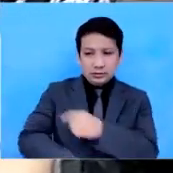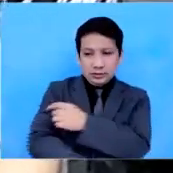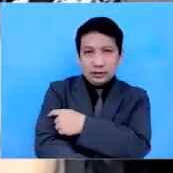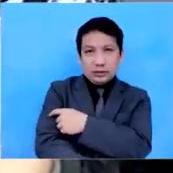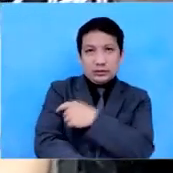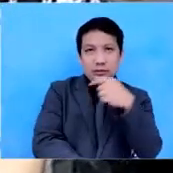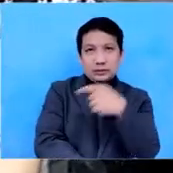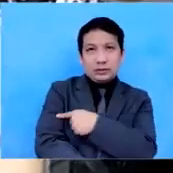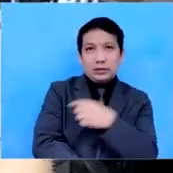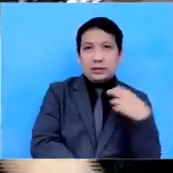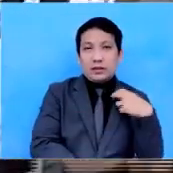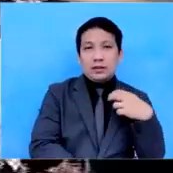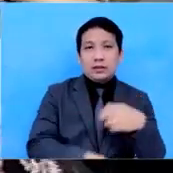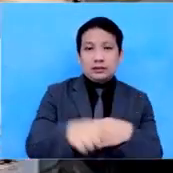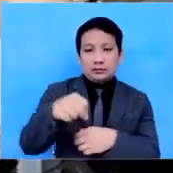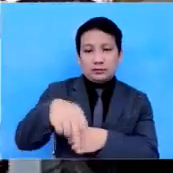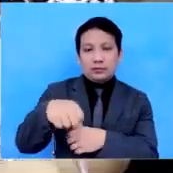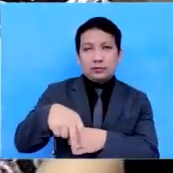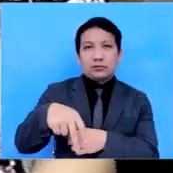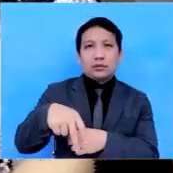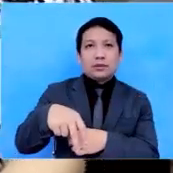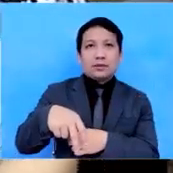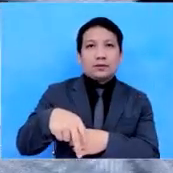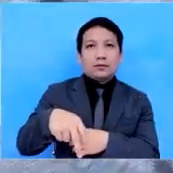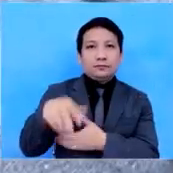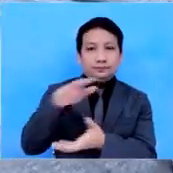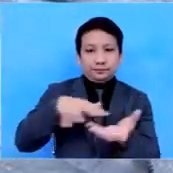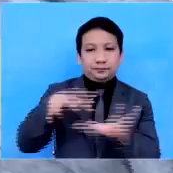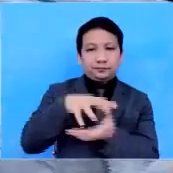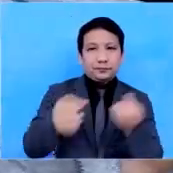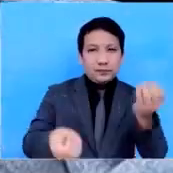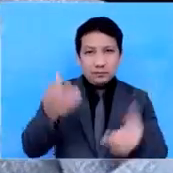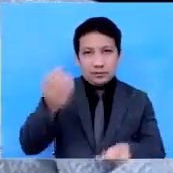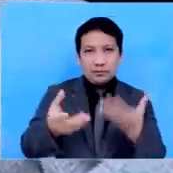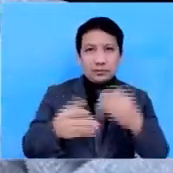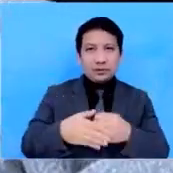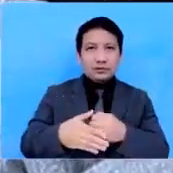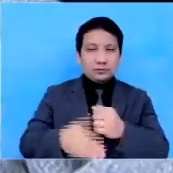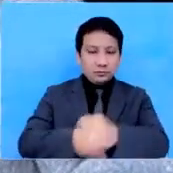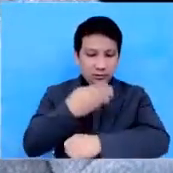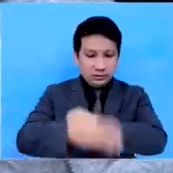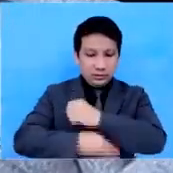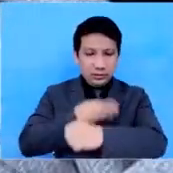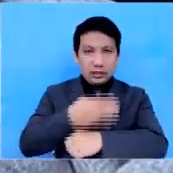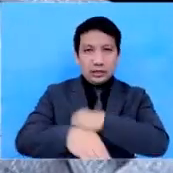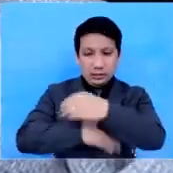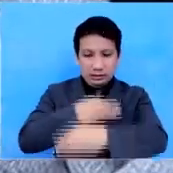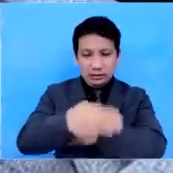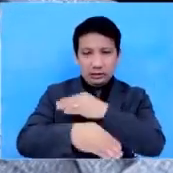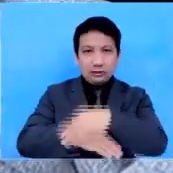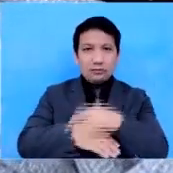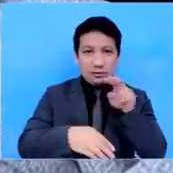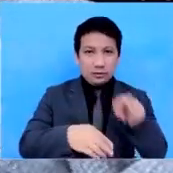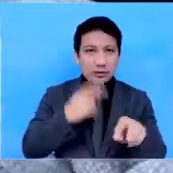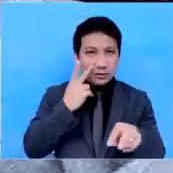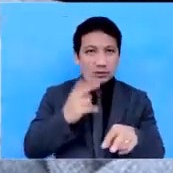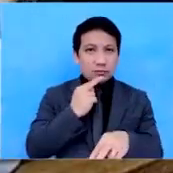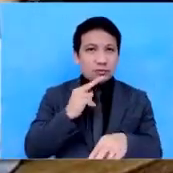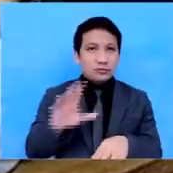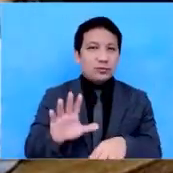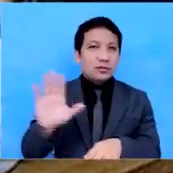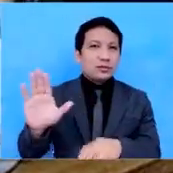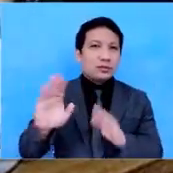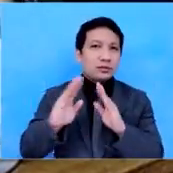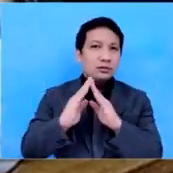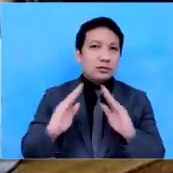hating gabi ng bagong taon habang nakikisaya sa putukan. Nakabenda pa ang kanang kamay ni Hannah nang abutan siya ng News 5 sa kanilang bahay.